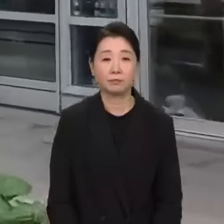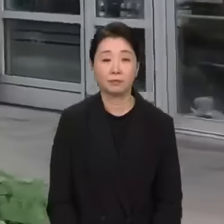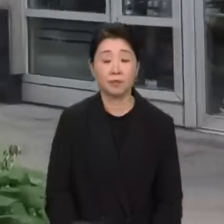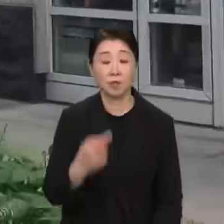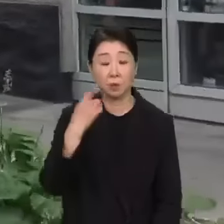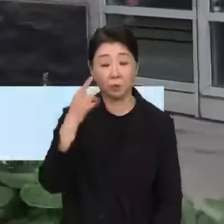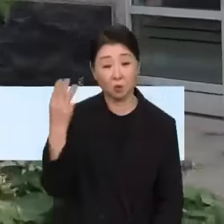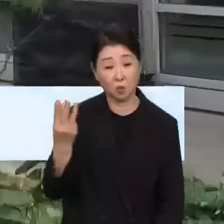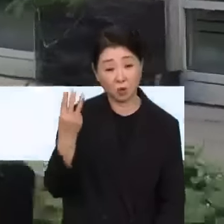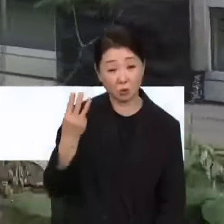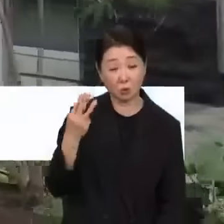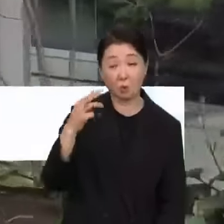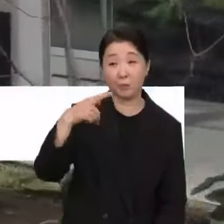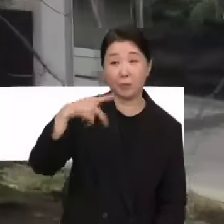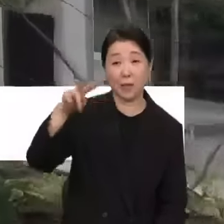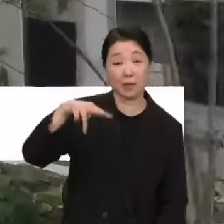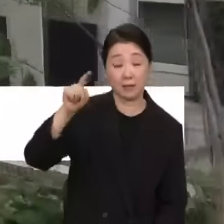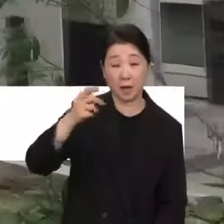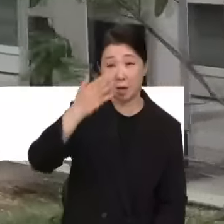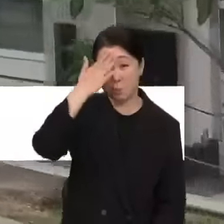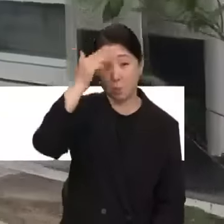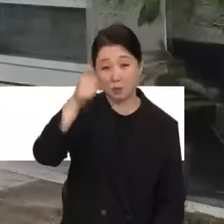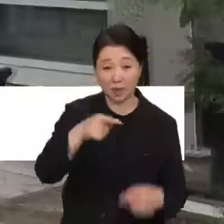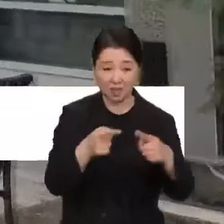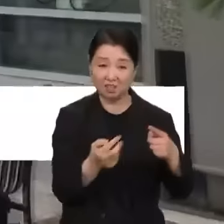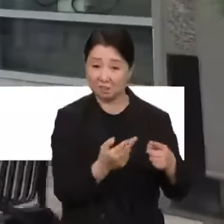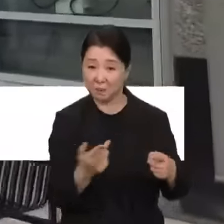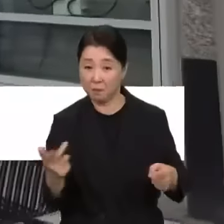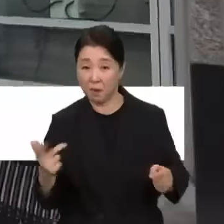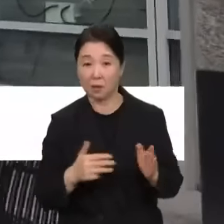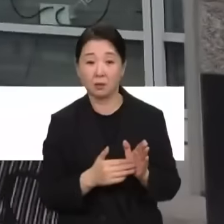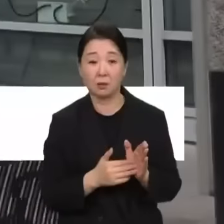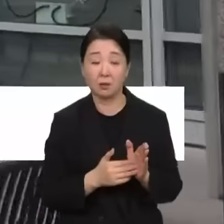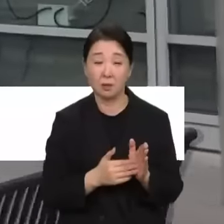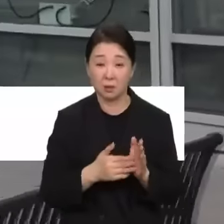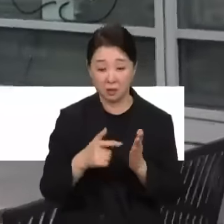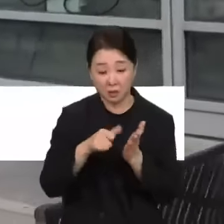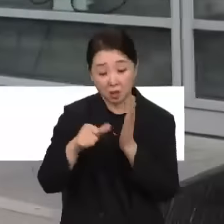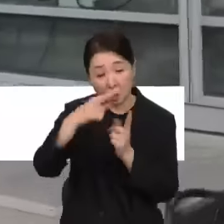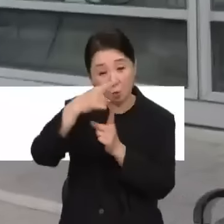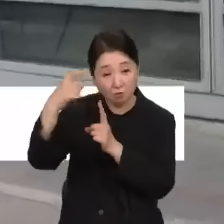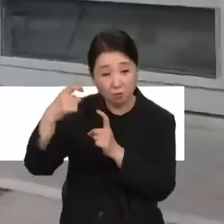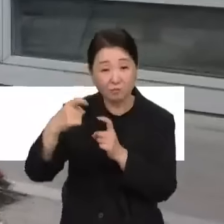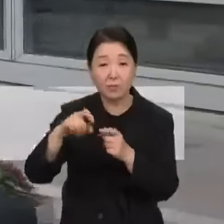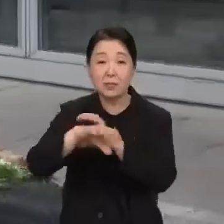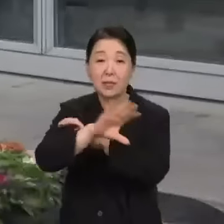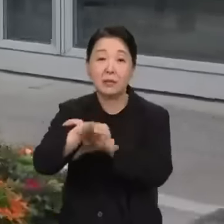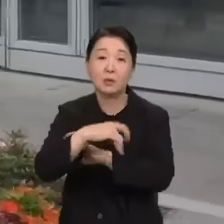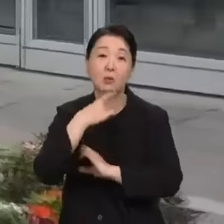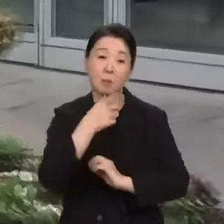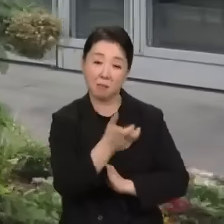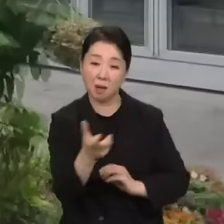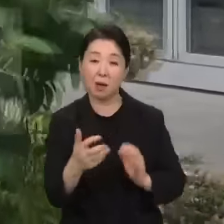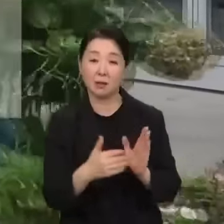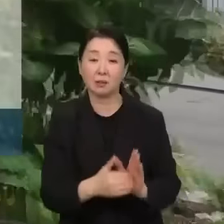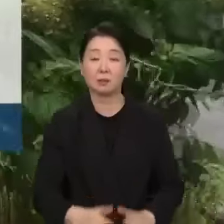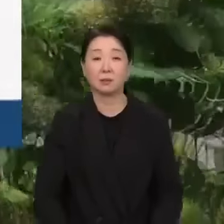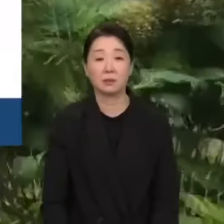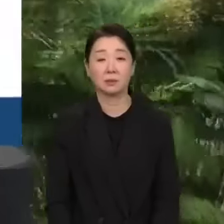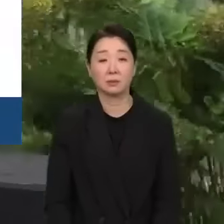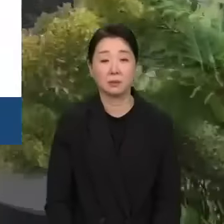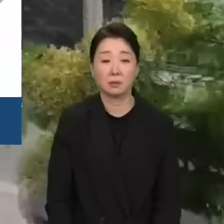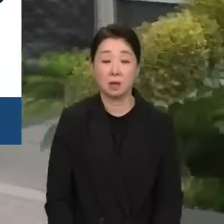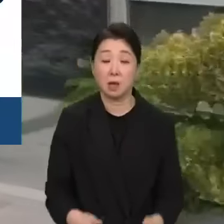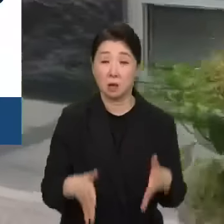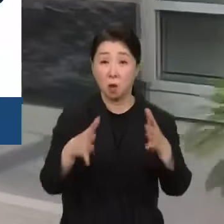미국 워싱턴 나사 본사 1층이 텅 비었습니다. 기념품 가게와 세탁소 정도만 들어서 있습니다.